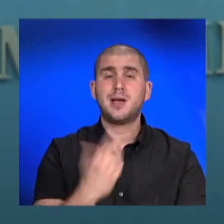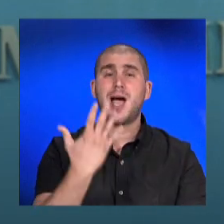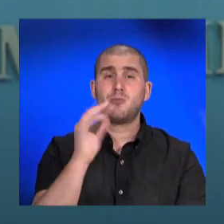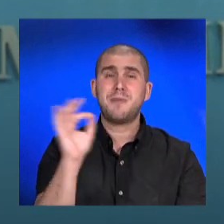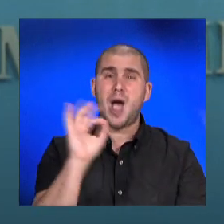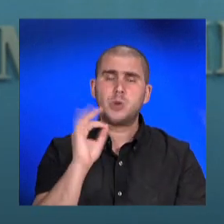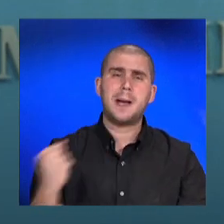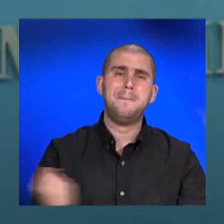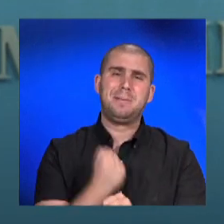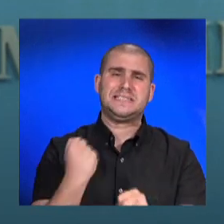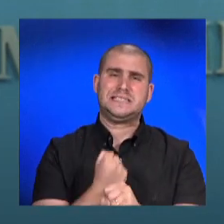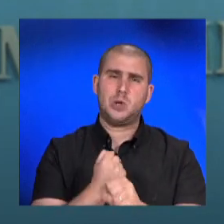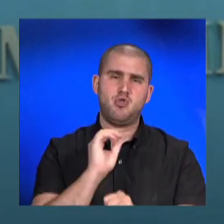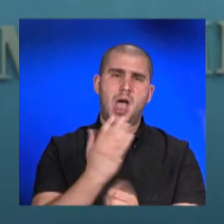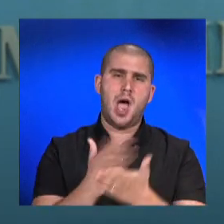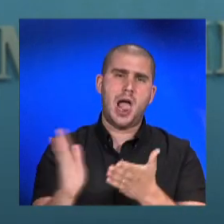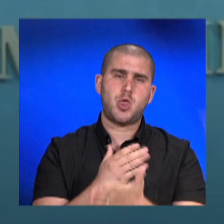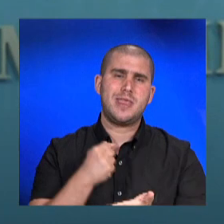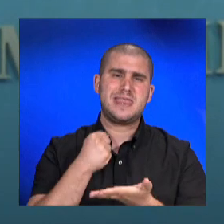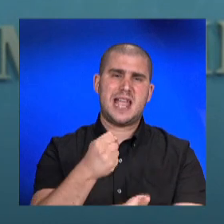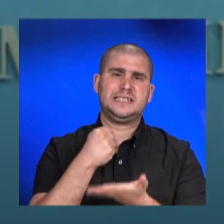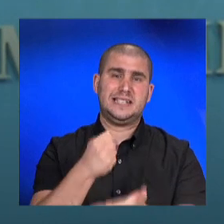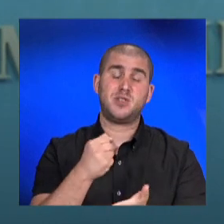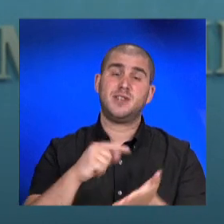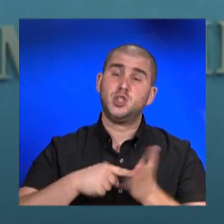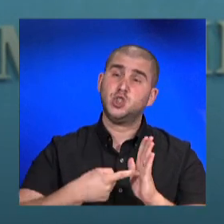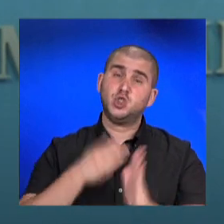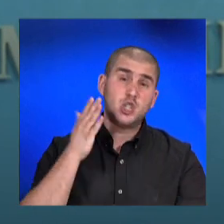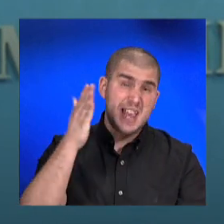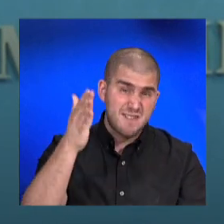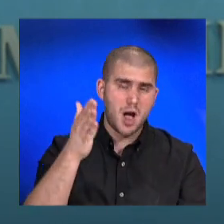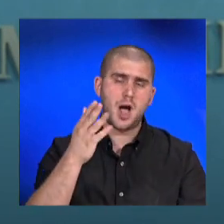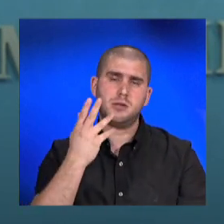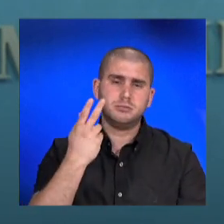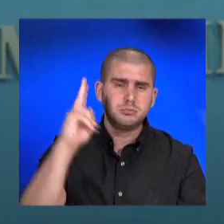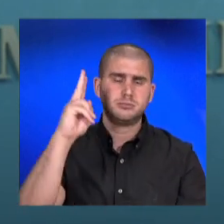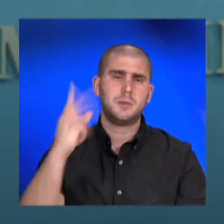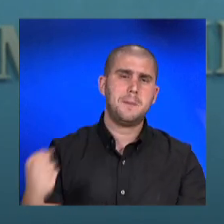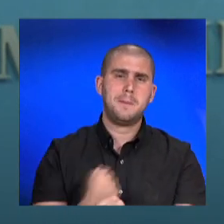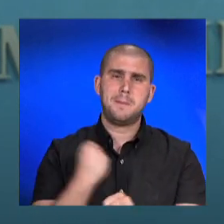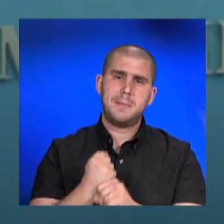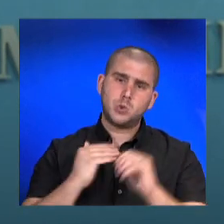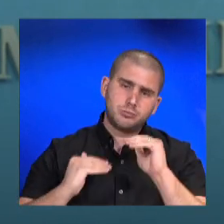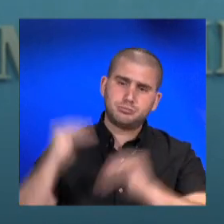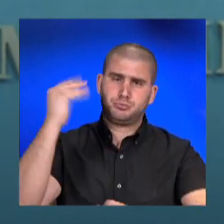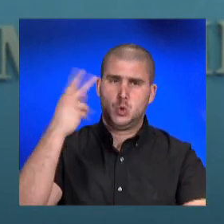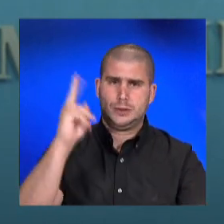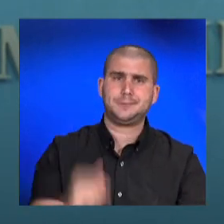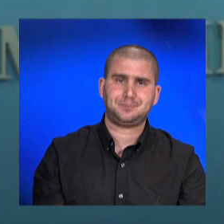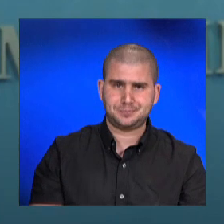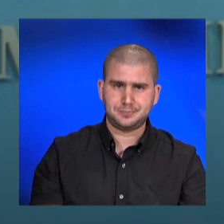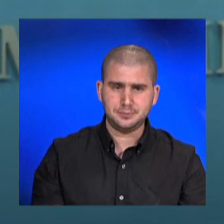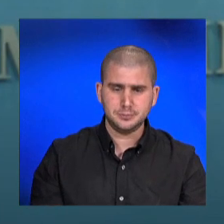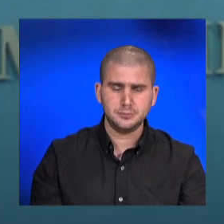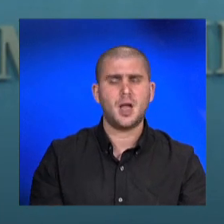של ההחלטות התקציביות, והשאיפה היא להעלות את הביצוע כלפי מעלה. הדבר הראשון